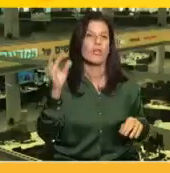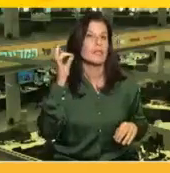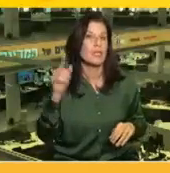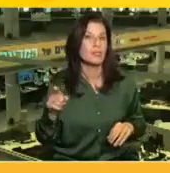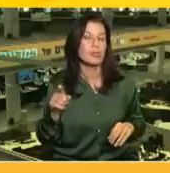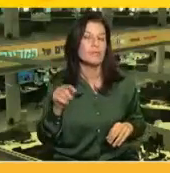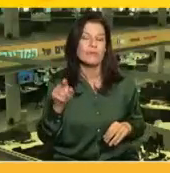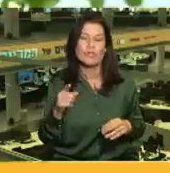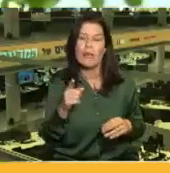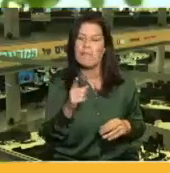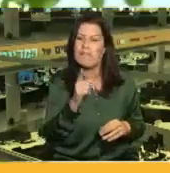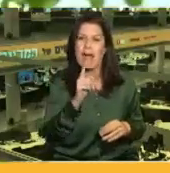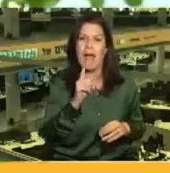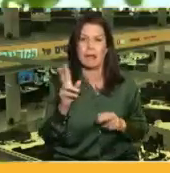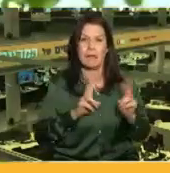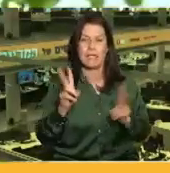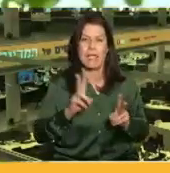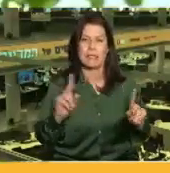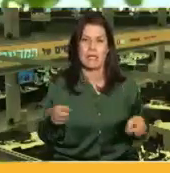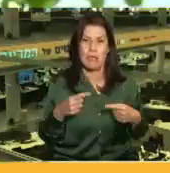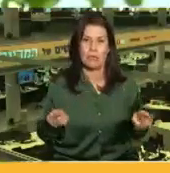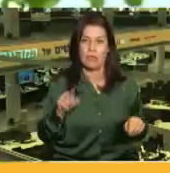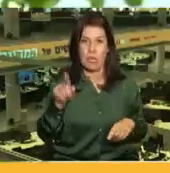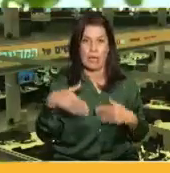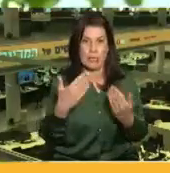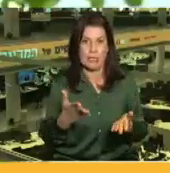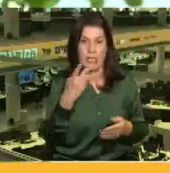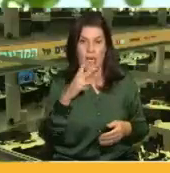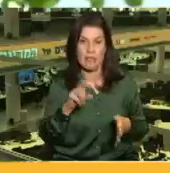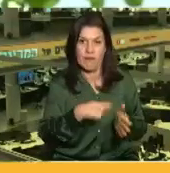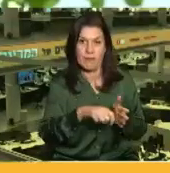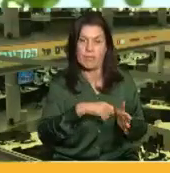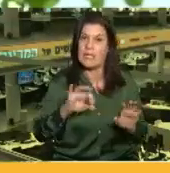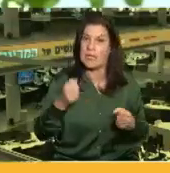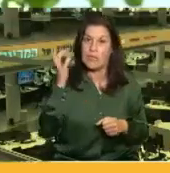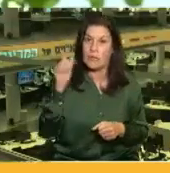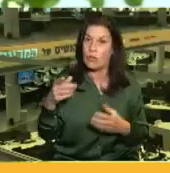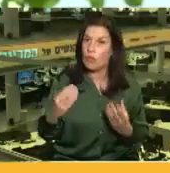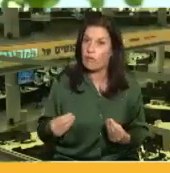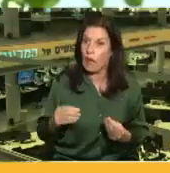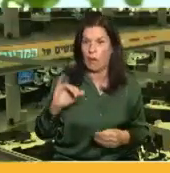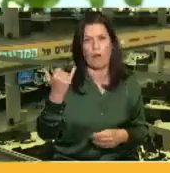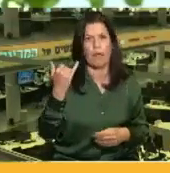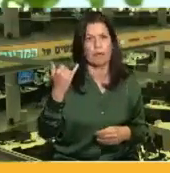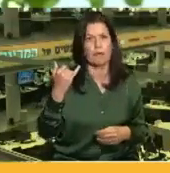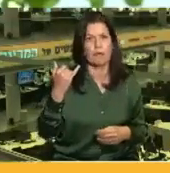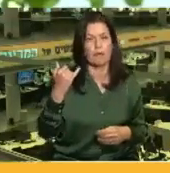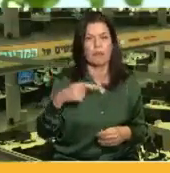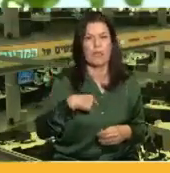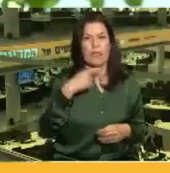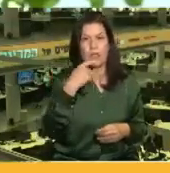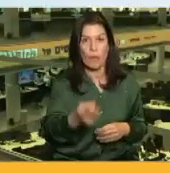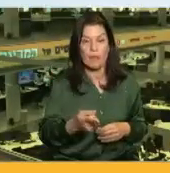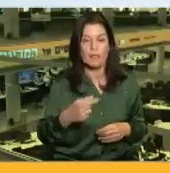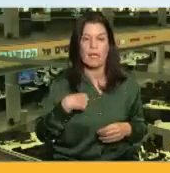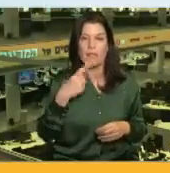הרבה פחות בתעשיית המוזיקה. אז תתני לה העדפה מתקנת? אם היא טובה, כן. כן, היא טובה. ולכן אני באה ואומרת, אני מדברת על